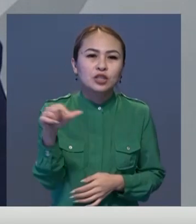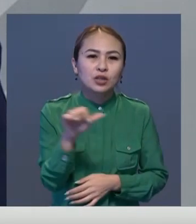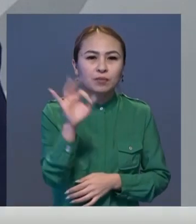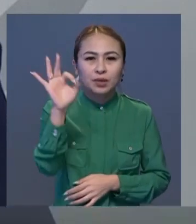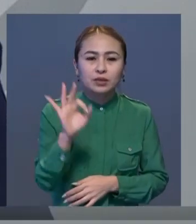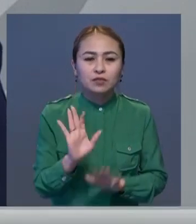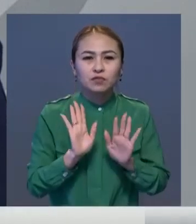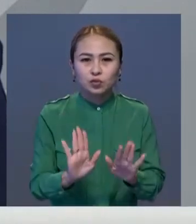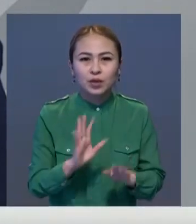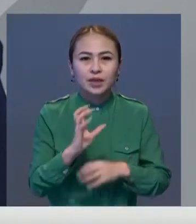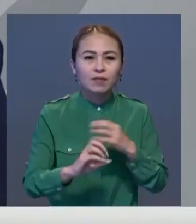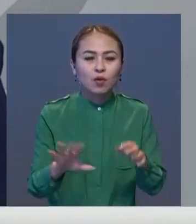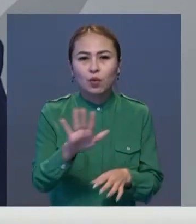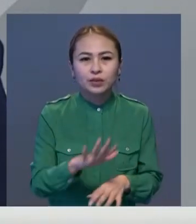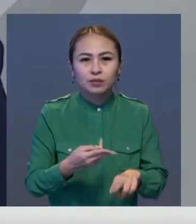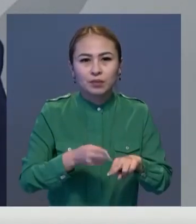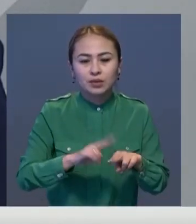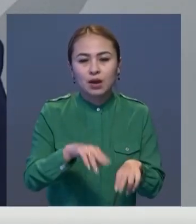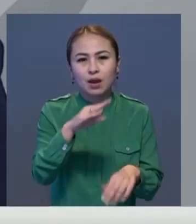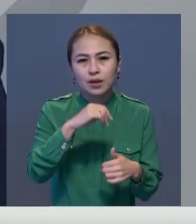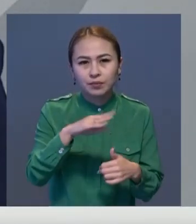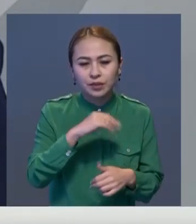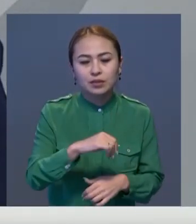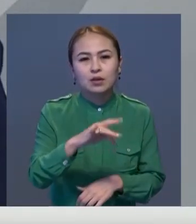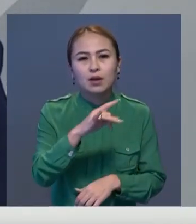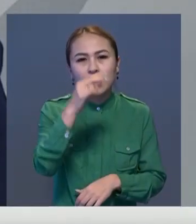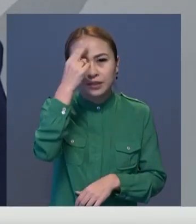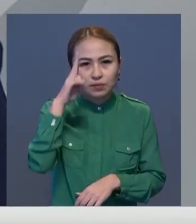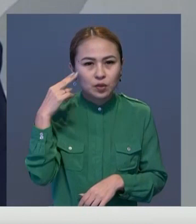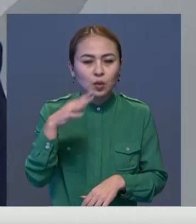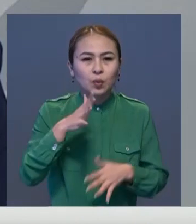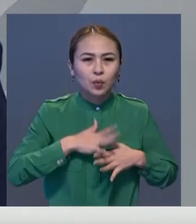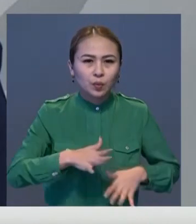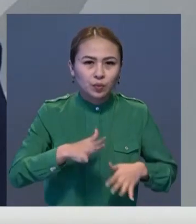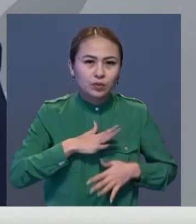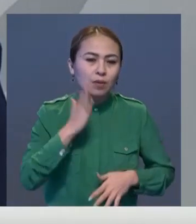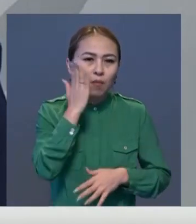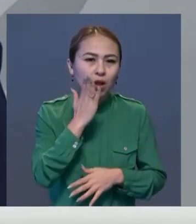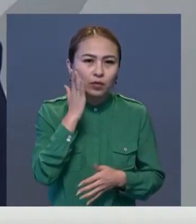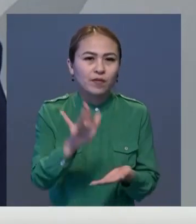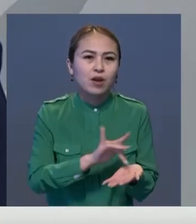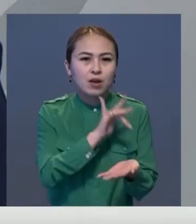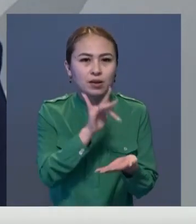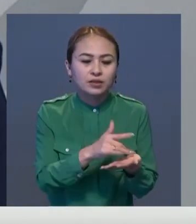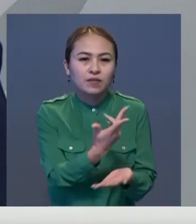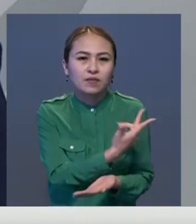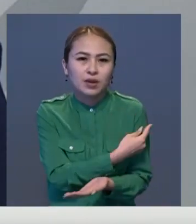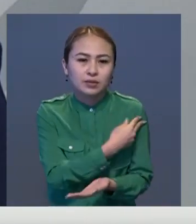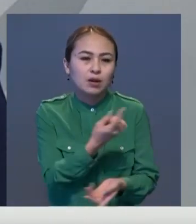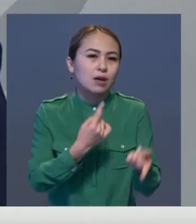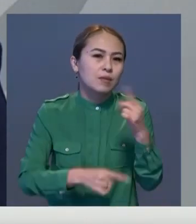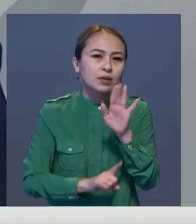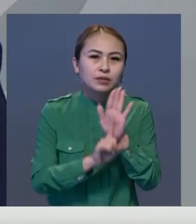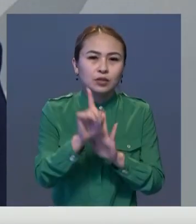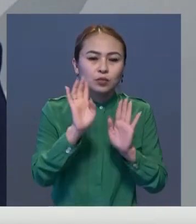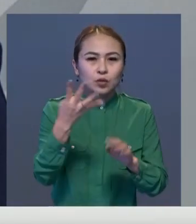ғана деген сөз. Еуроодақпен бірлесе отырып Армения, Әзербайжан, Беларусь, Грузия, Украина мен Молдова республикасында вакцинациялау бағдарламасын қолға алмақпыз.